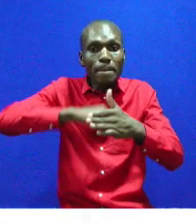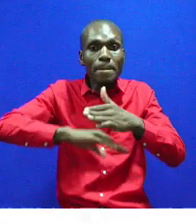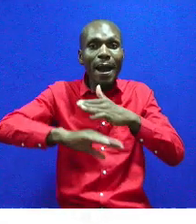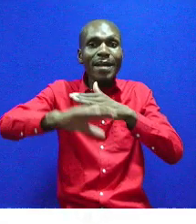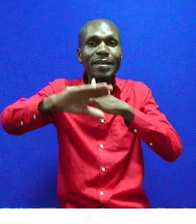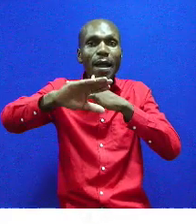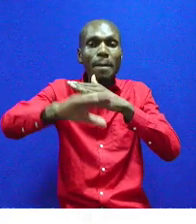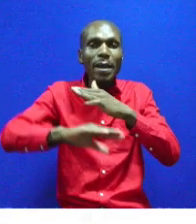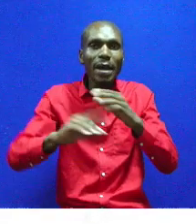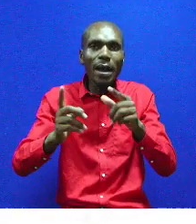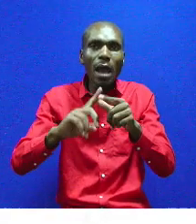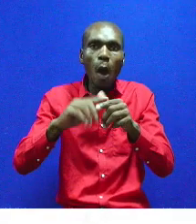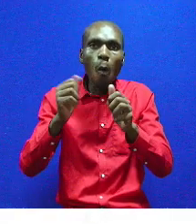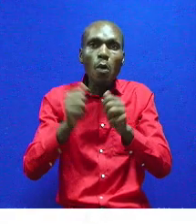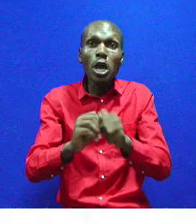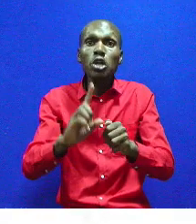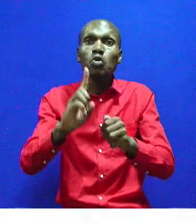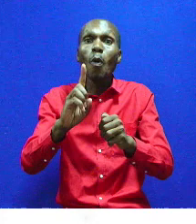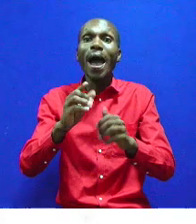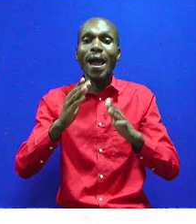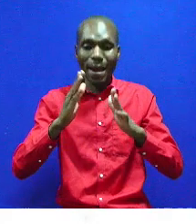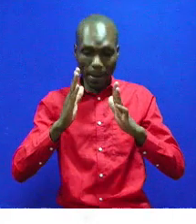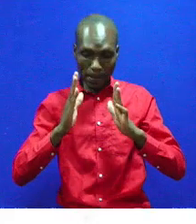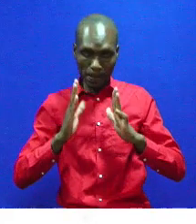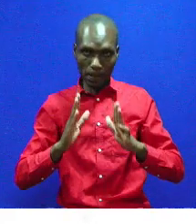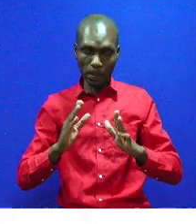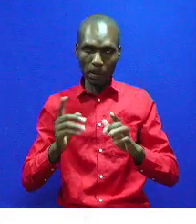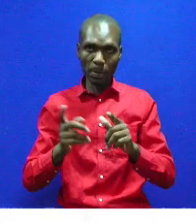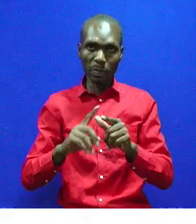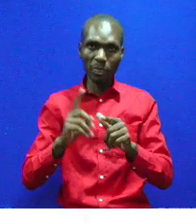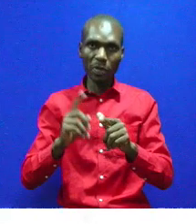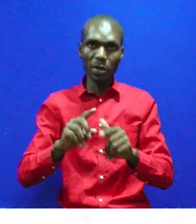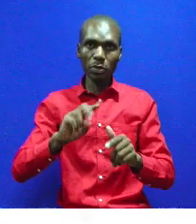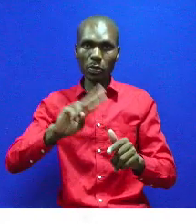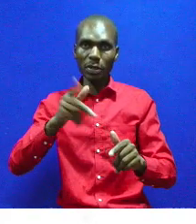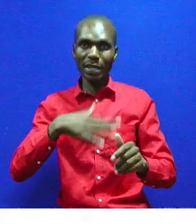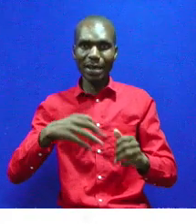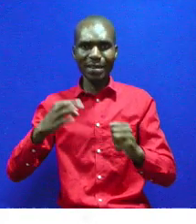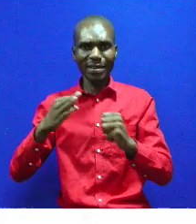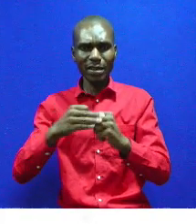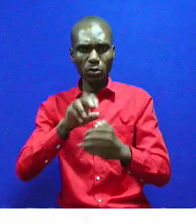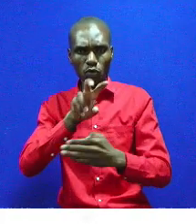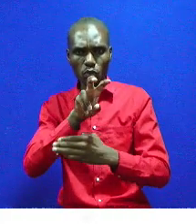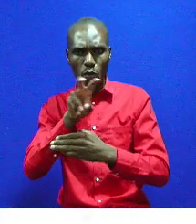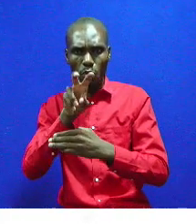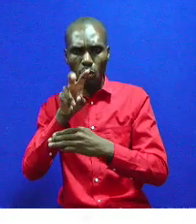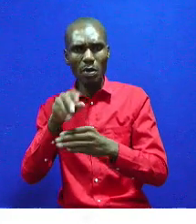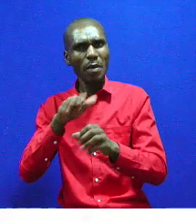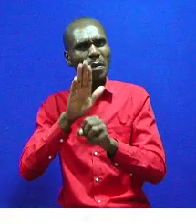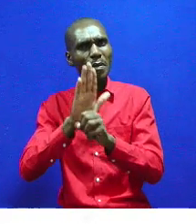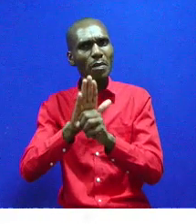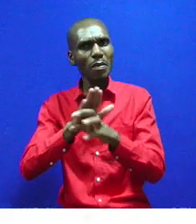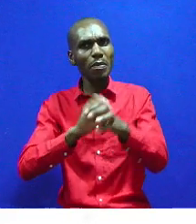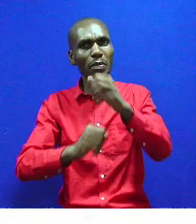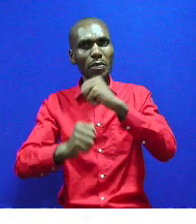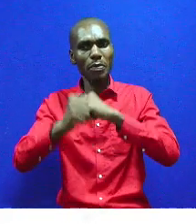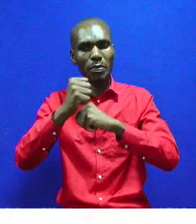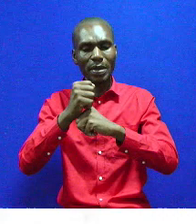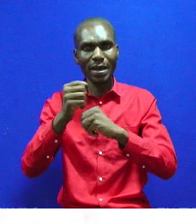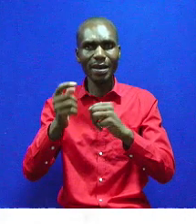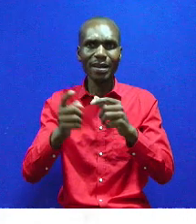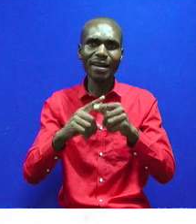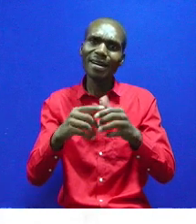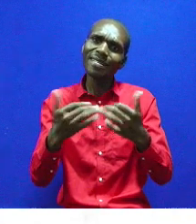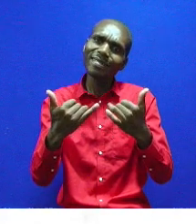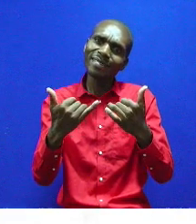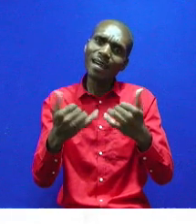numubunge oyomo bworogongo oroiga 2008 mpaka sasa ukiangalia ni miaka imeenda. Sasa